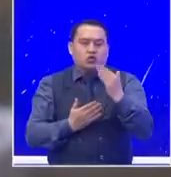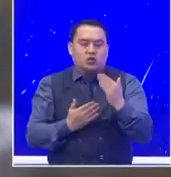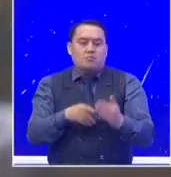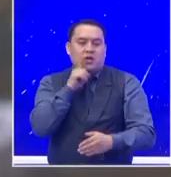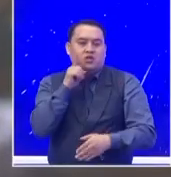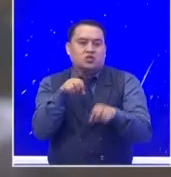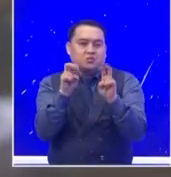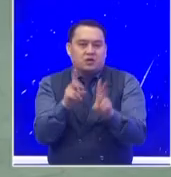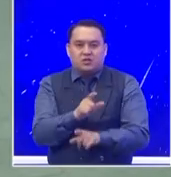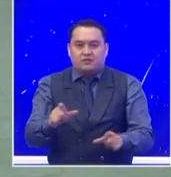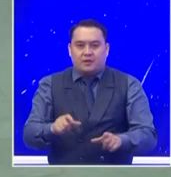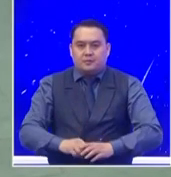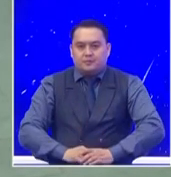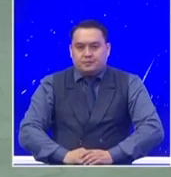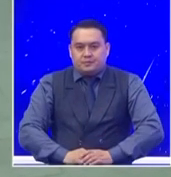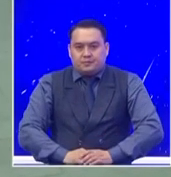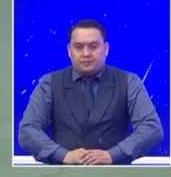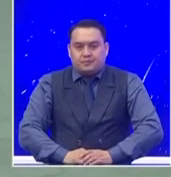молодых специалистов.